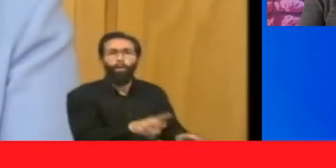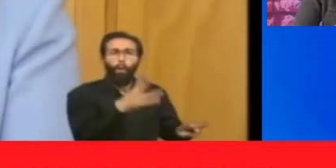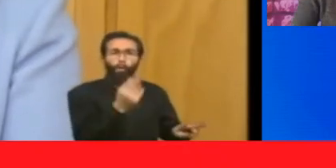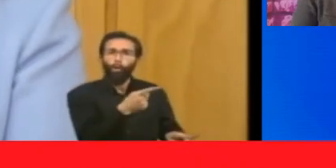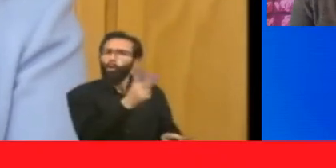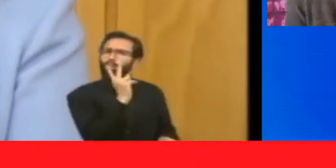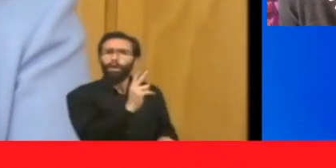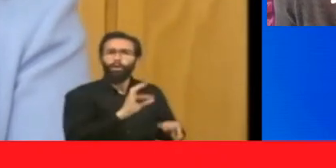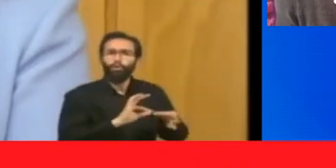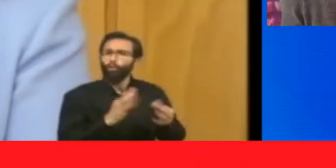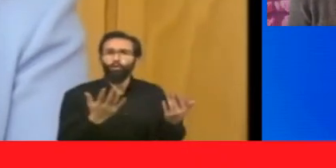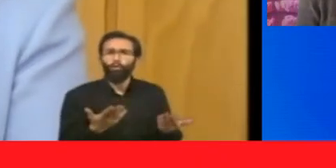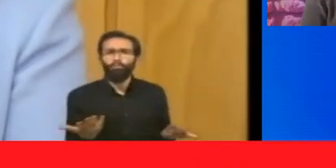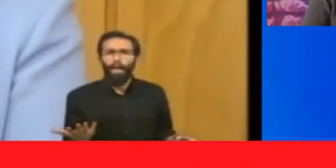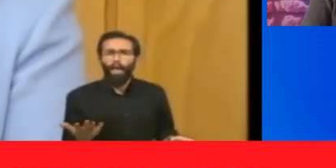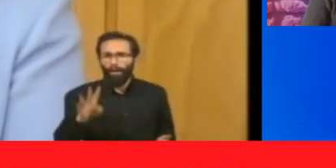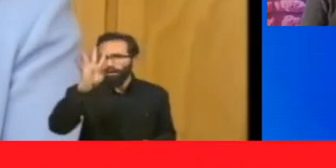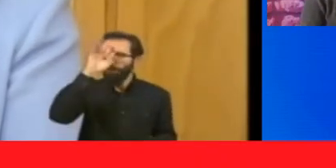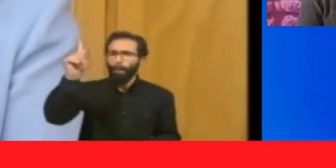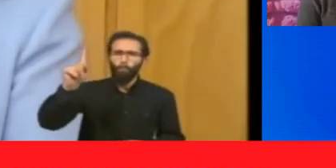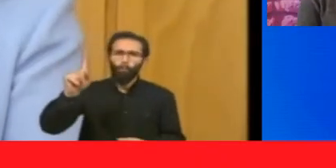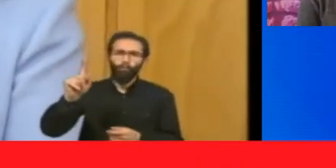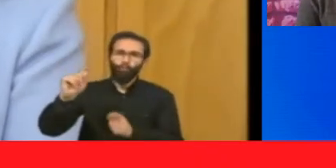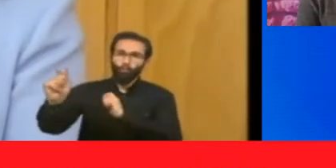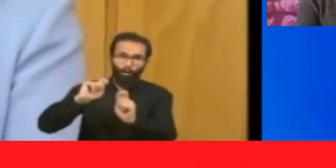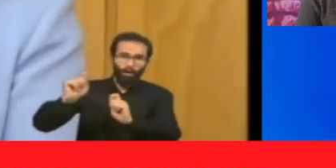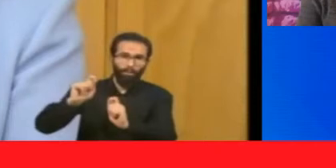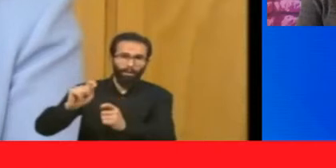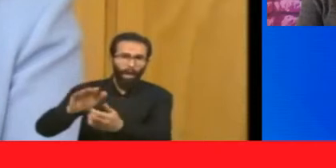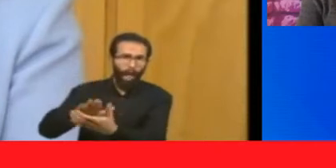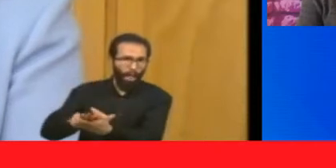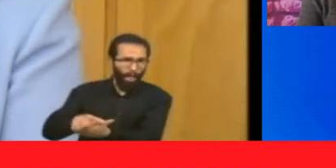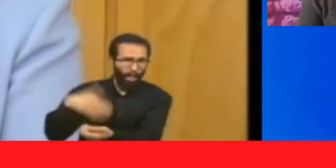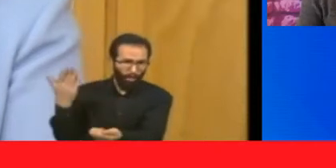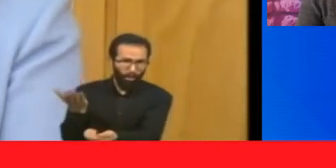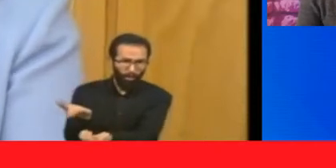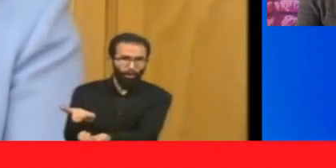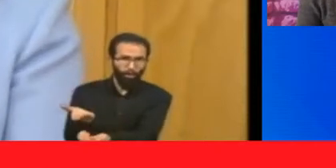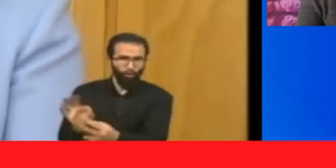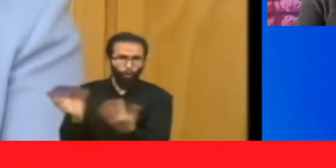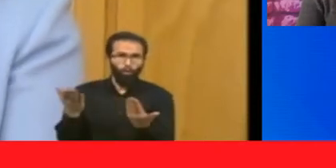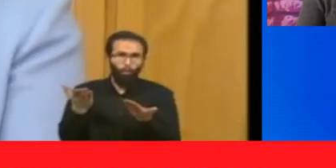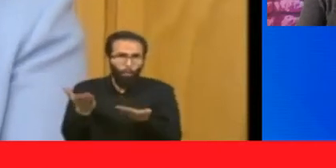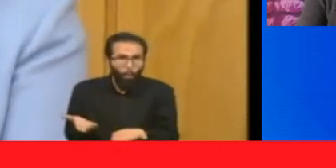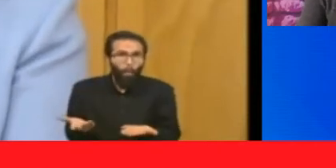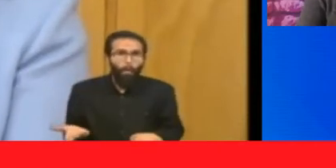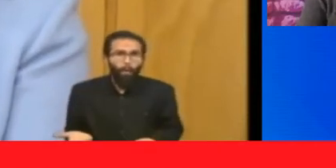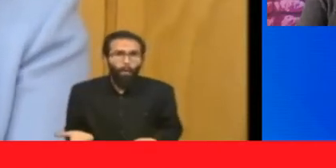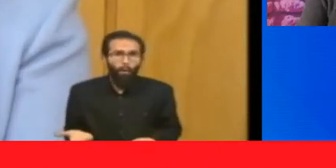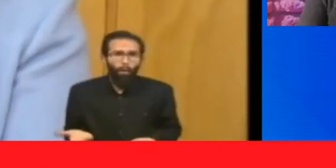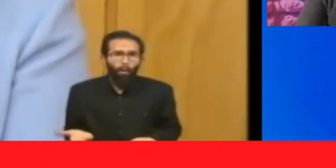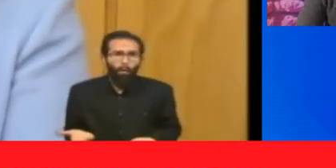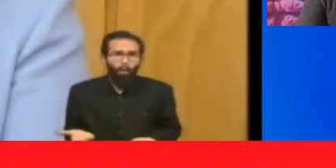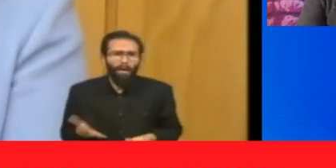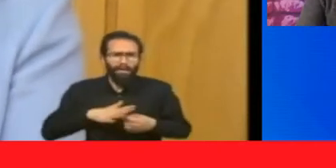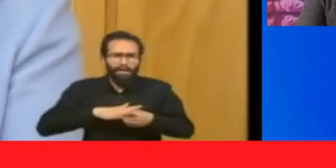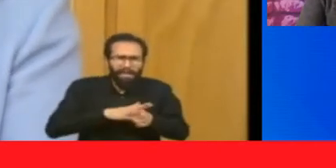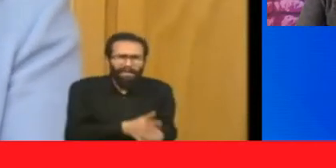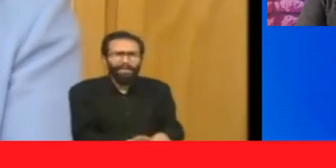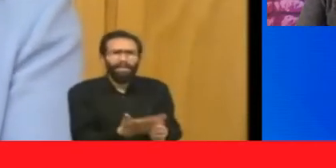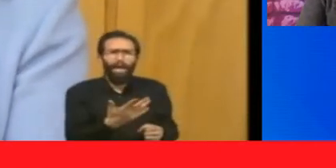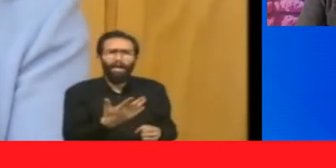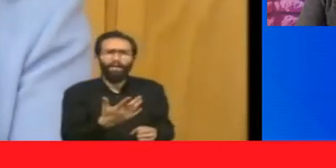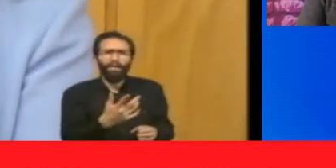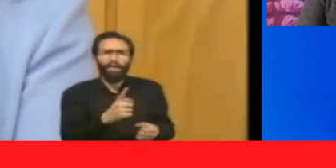olan İstanbul Sözleşmesi'nden kaçmaktır, çıkmaktır. İşkence, çıplak arama,